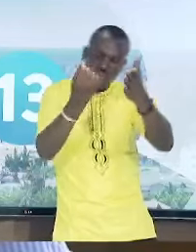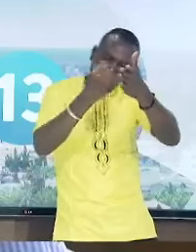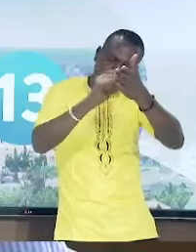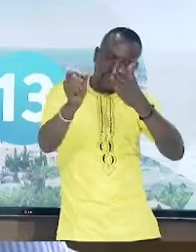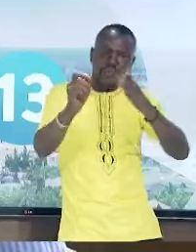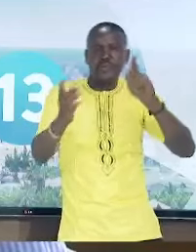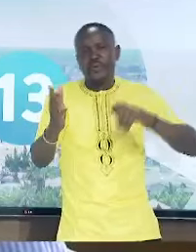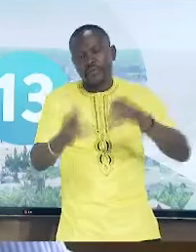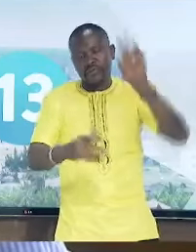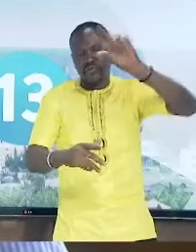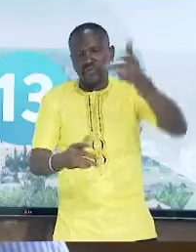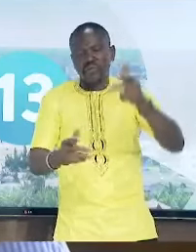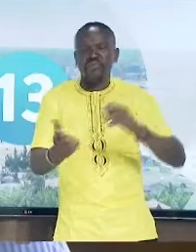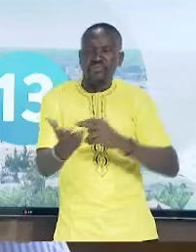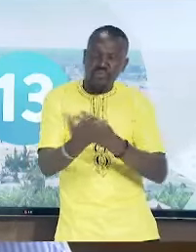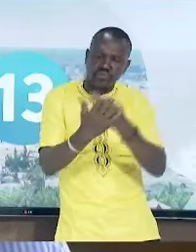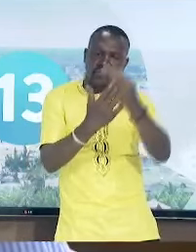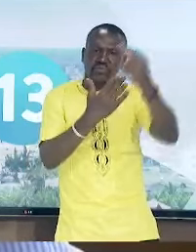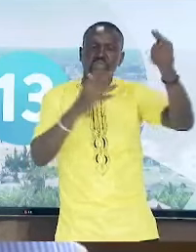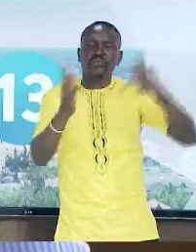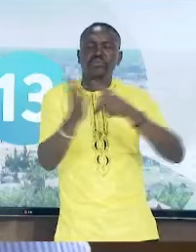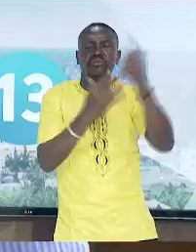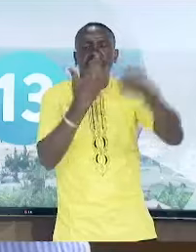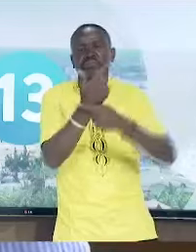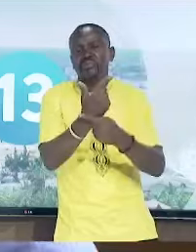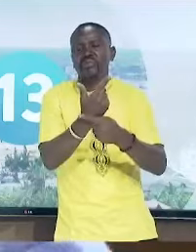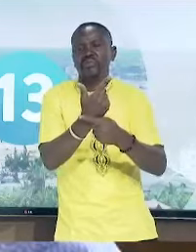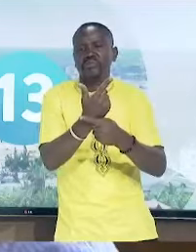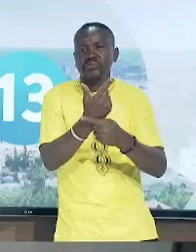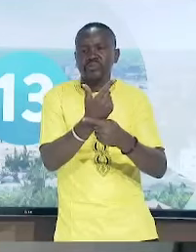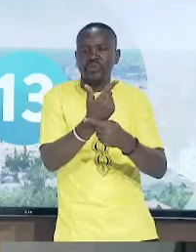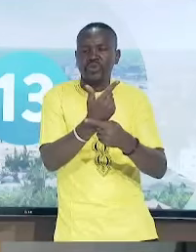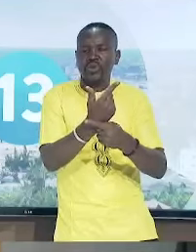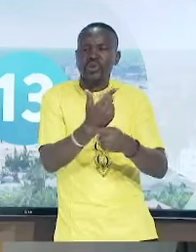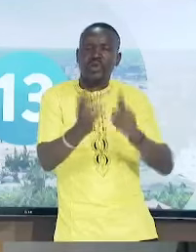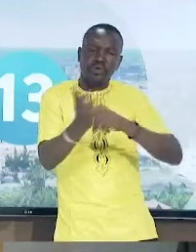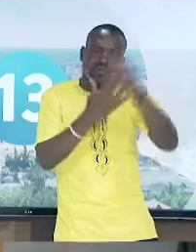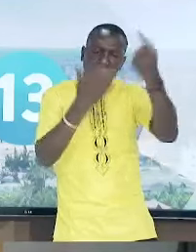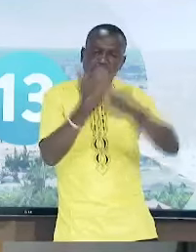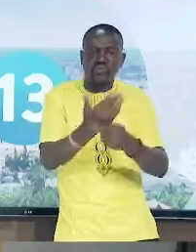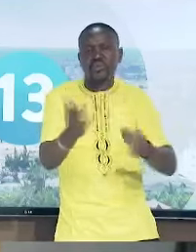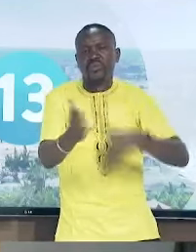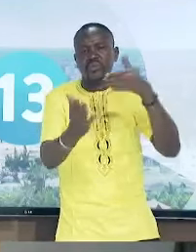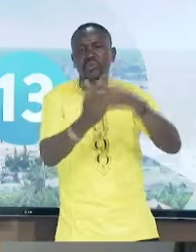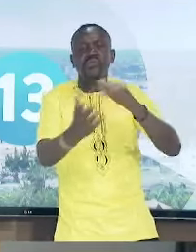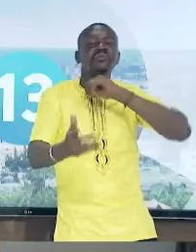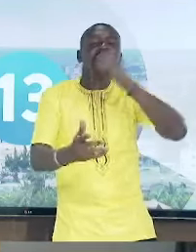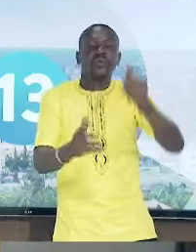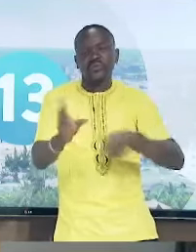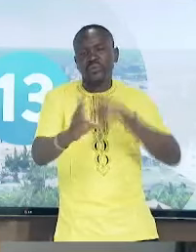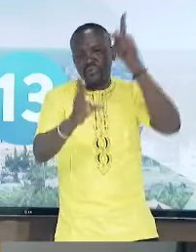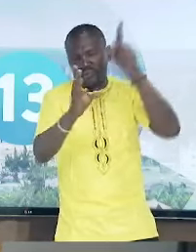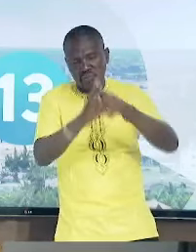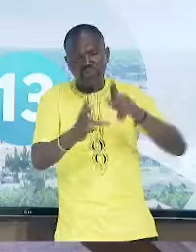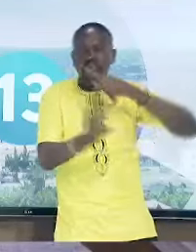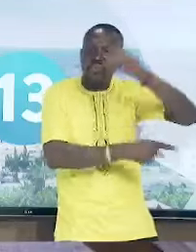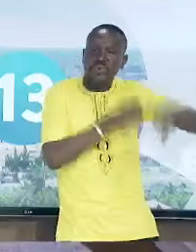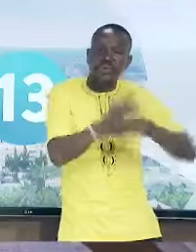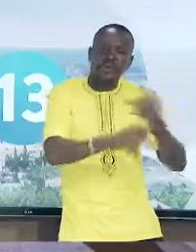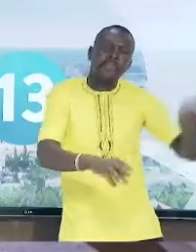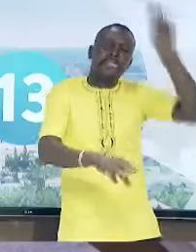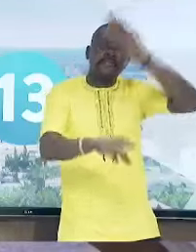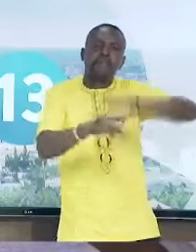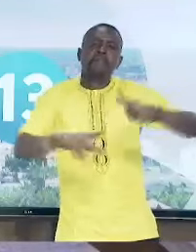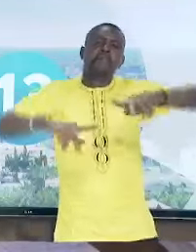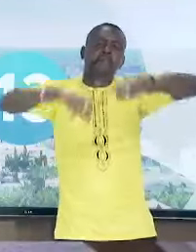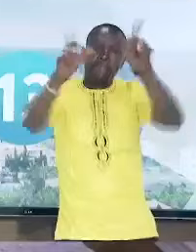cadre de la troisième phase du programme DEPAC, le programme de décentralisation et participation citoyenne mis en